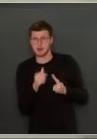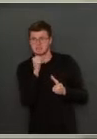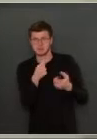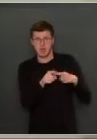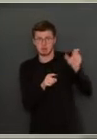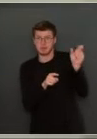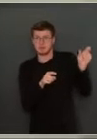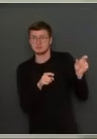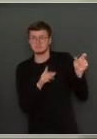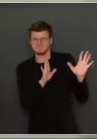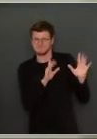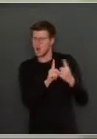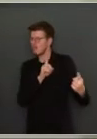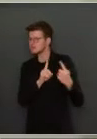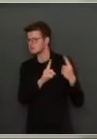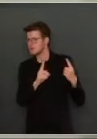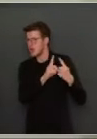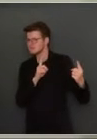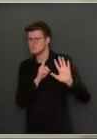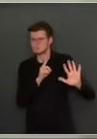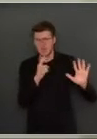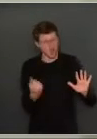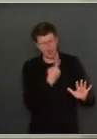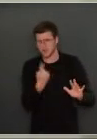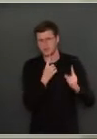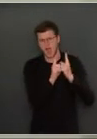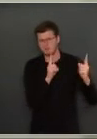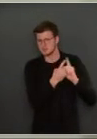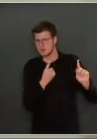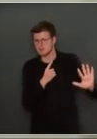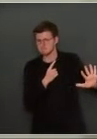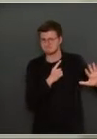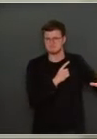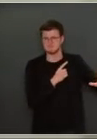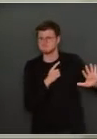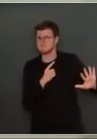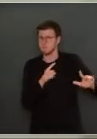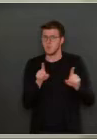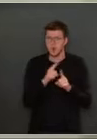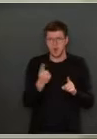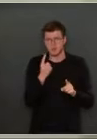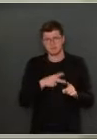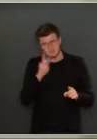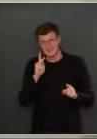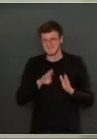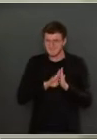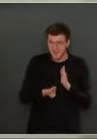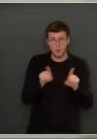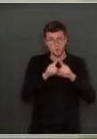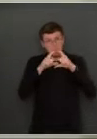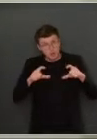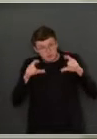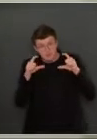de veiligheidsafstand te alle tijden respecteren. En het is altijd veiliger om ook nog een masker te